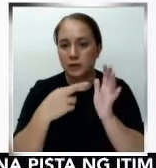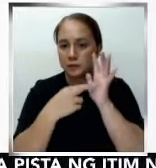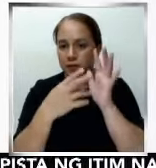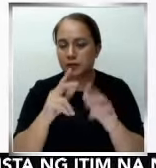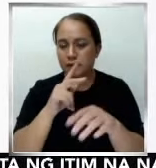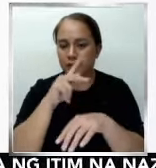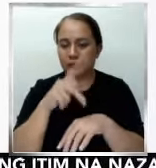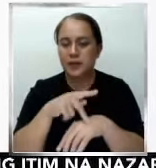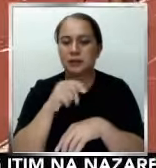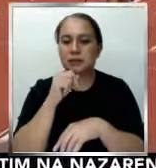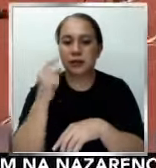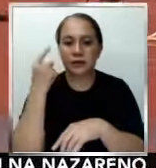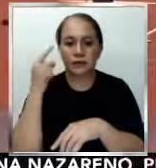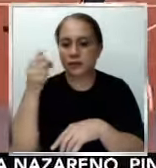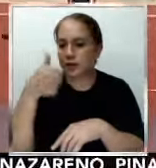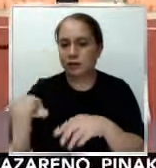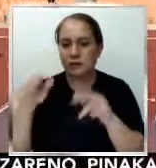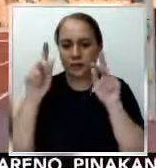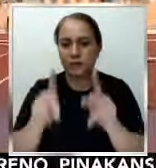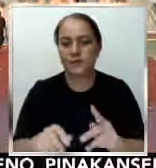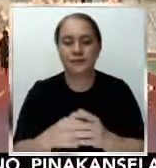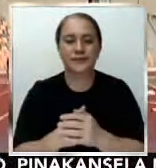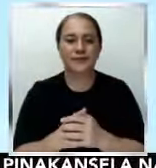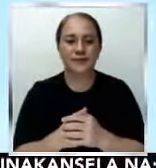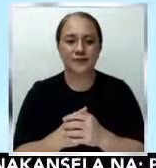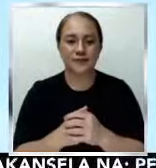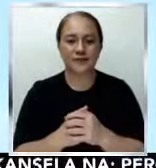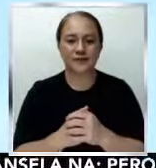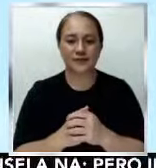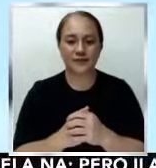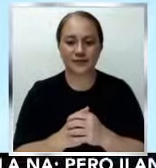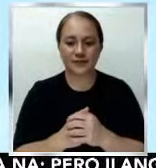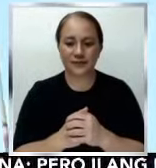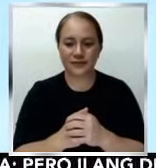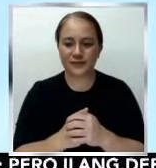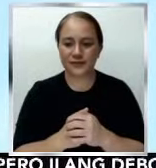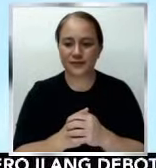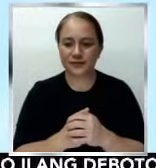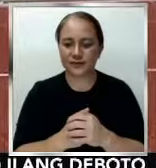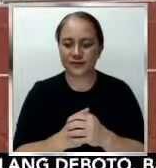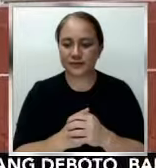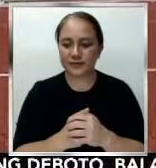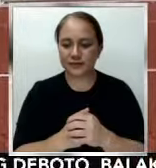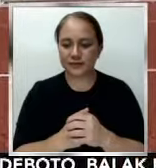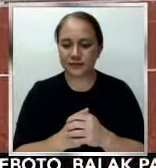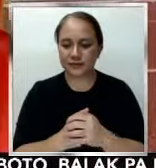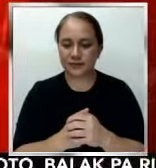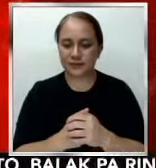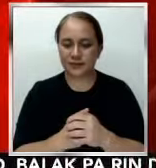para kanino man. Chino Trinidad Agudutok, 24 Oras.